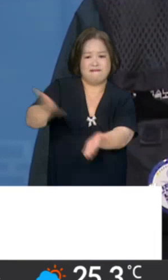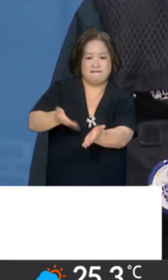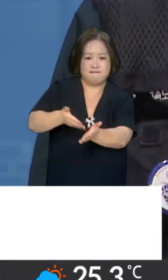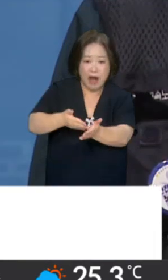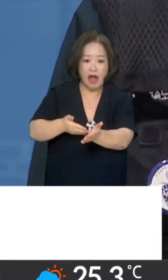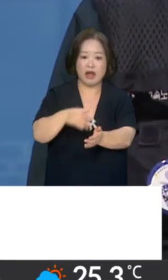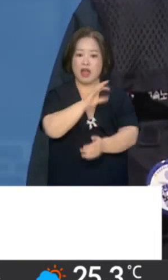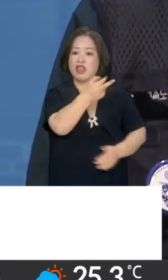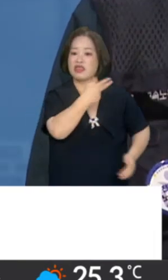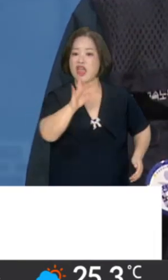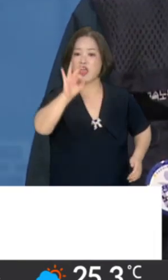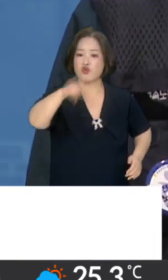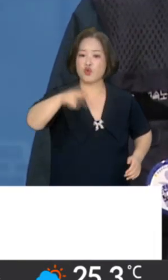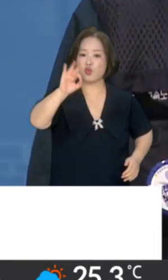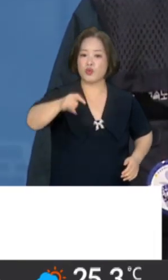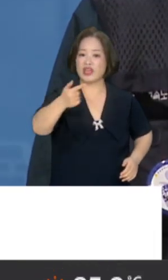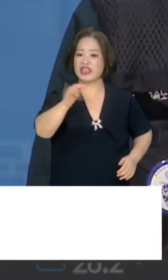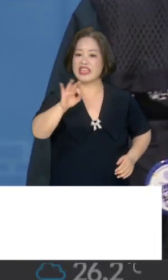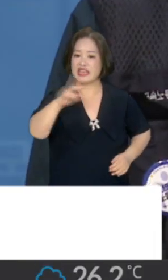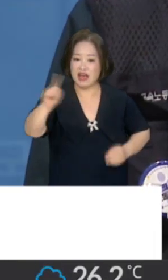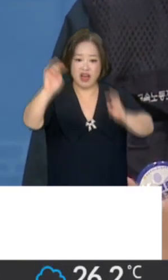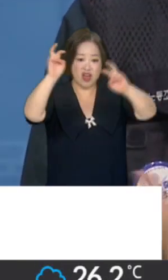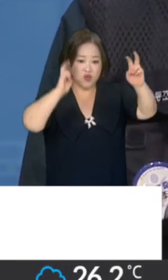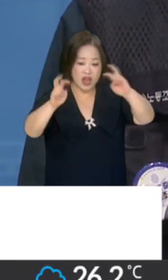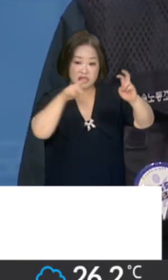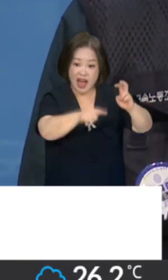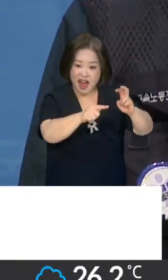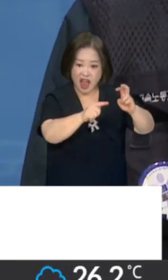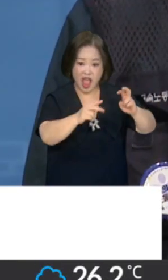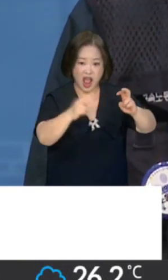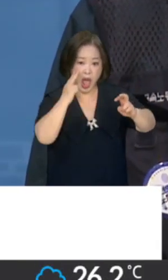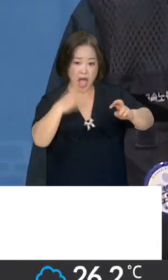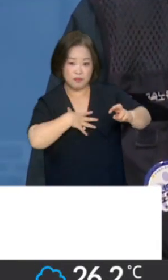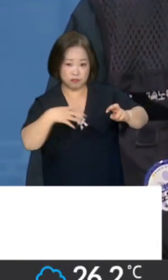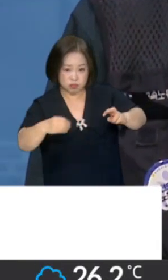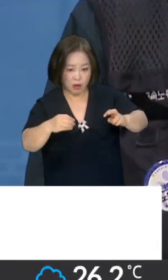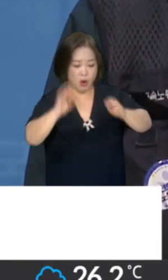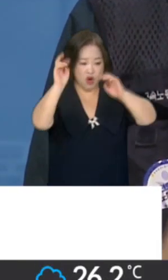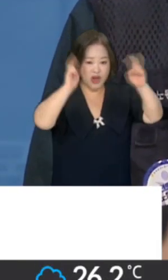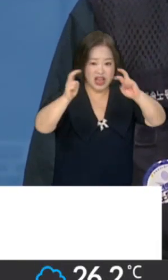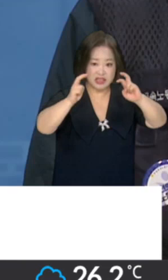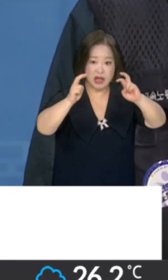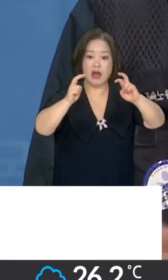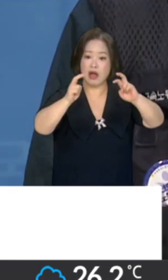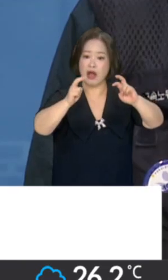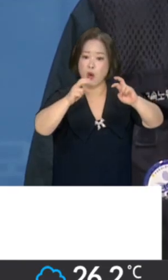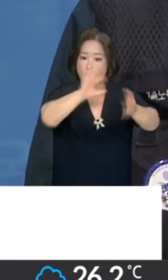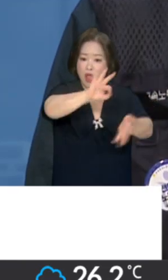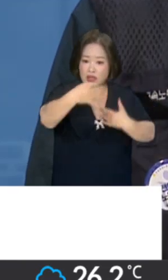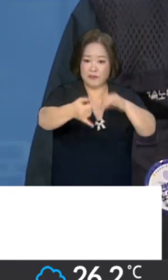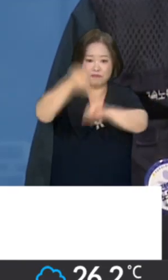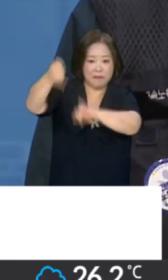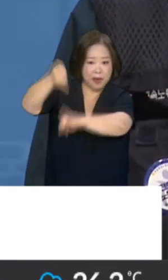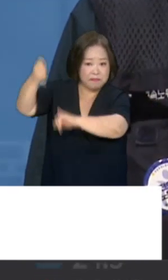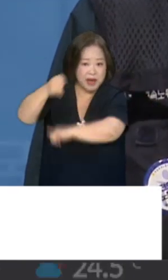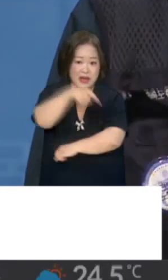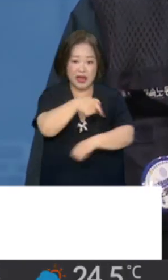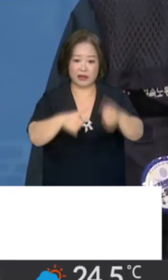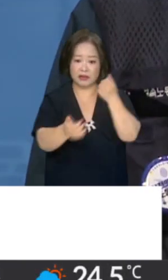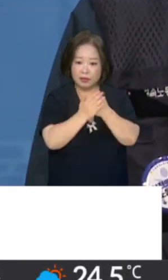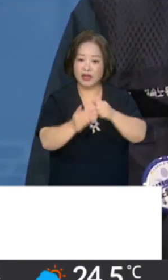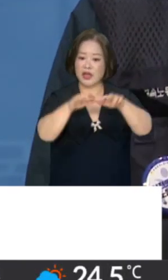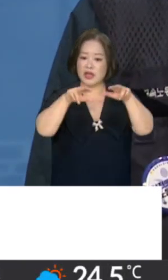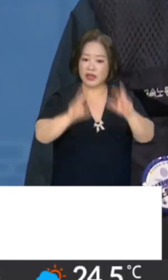악의적인 임금 체불을 규탄한다. 박영우 회장을 국정감사 증인으로 채택할 것을 촉구한다.